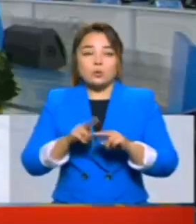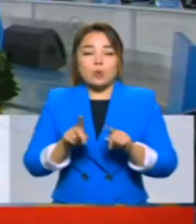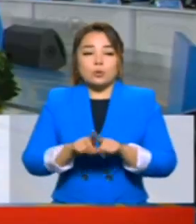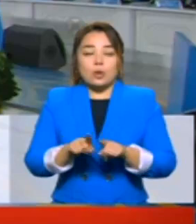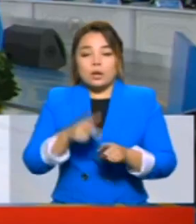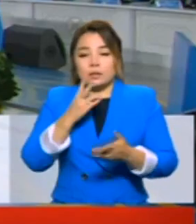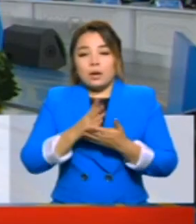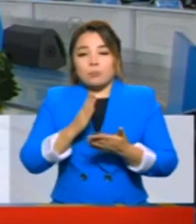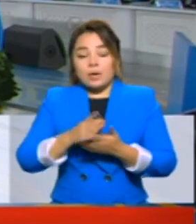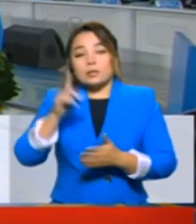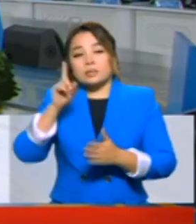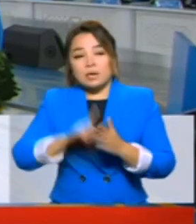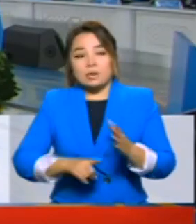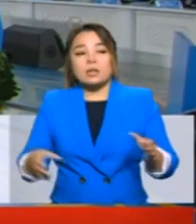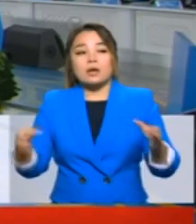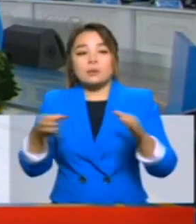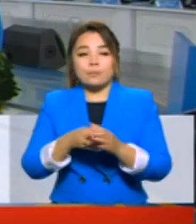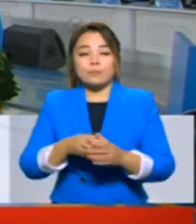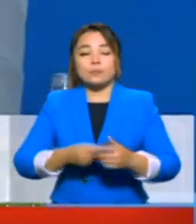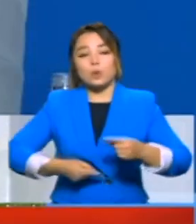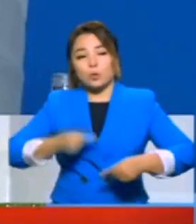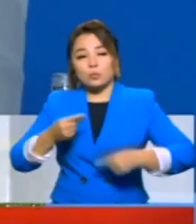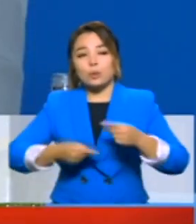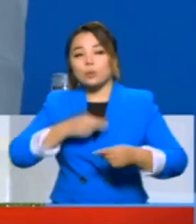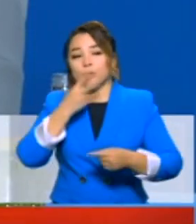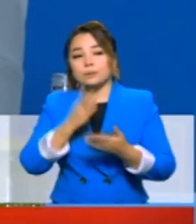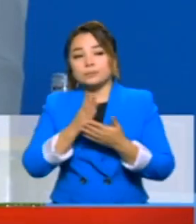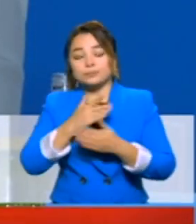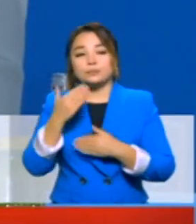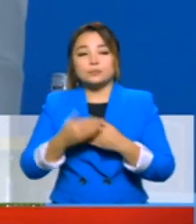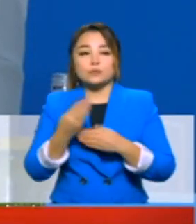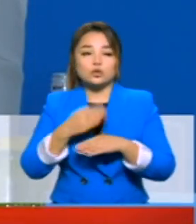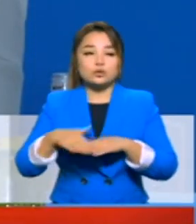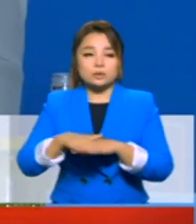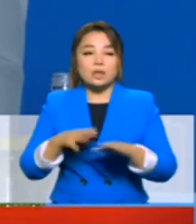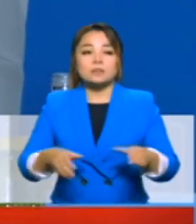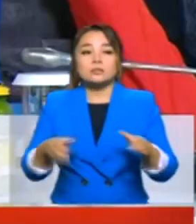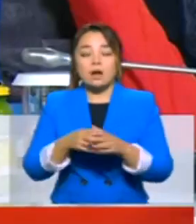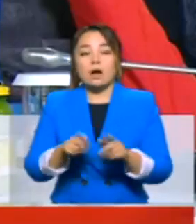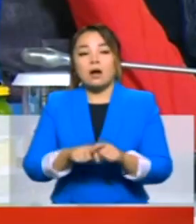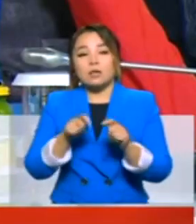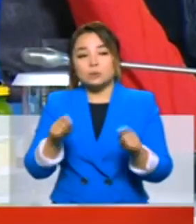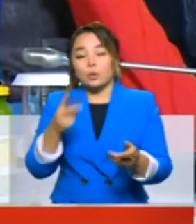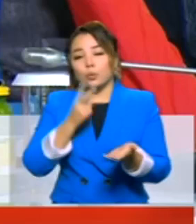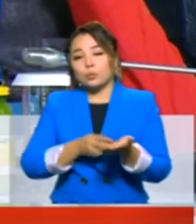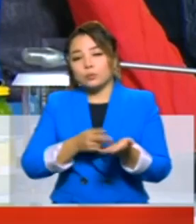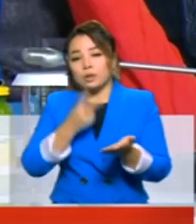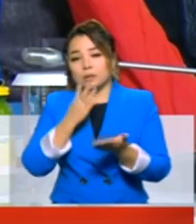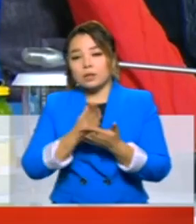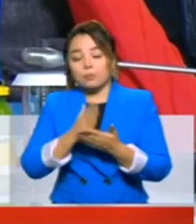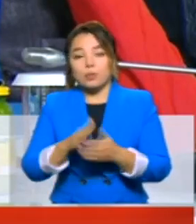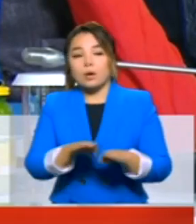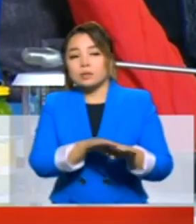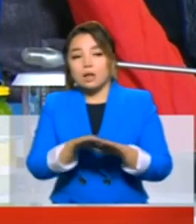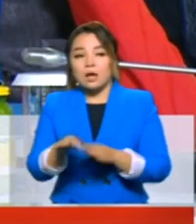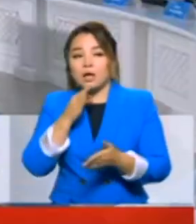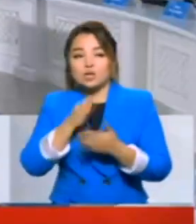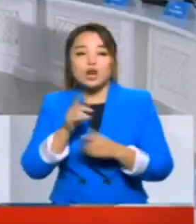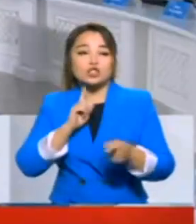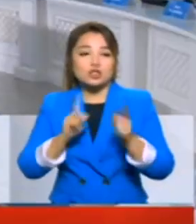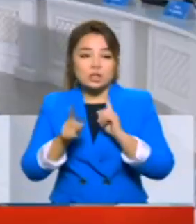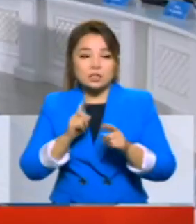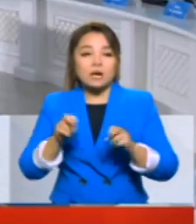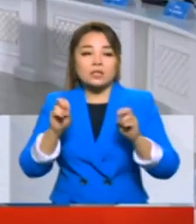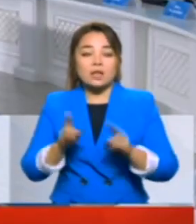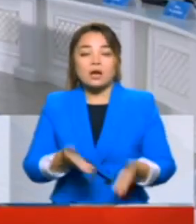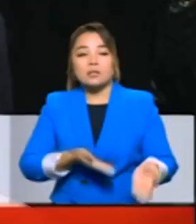мүмкін. Қазір дінді жамылып дүрбелең салатындар көп. Таяу шығыстағы тұрақсыздық соның айқын көрінісі. Осы мәселені ортаға салу үшін жиынға